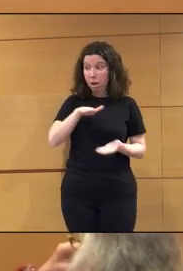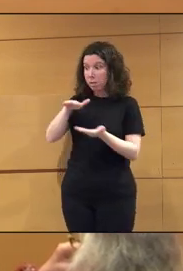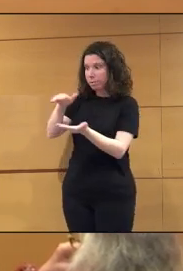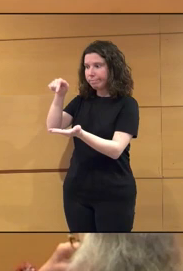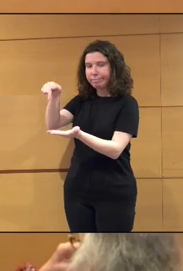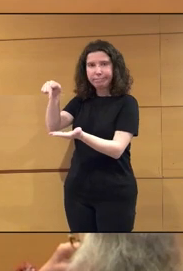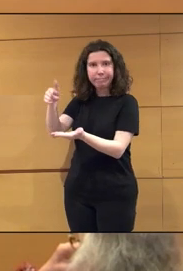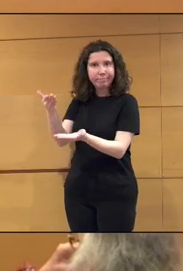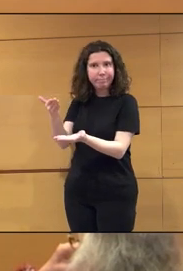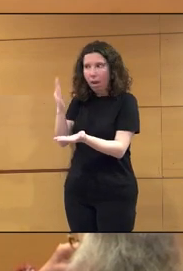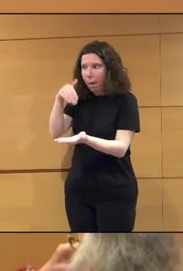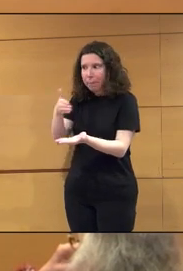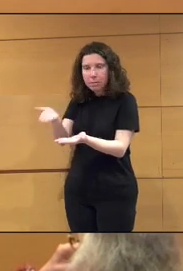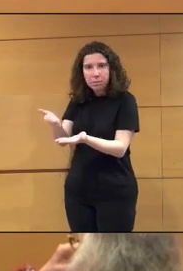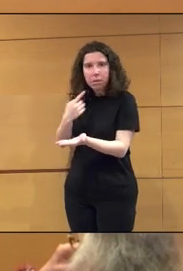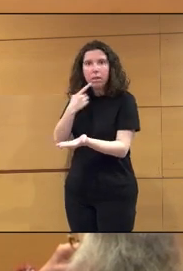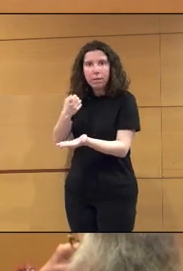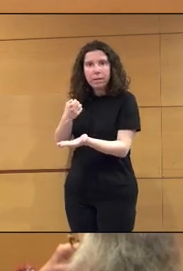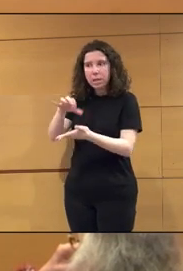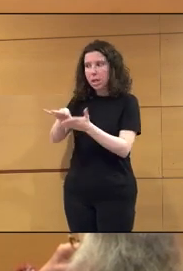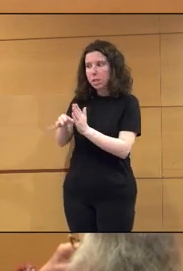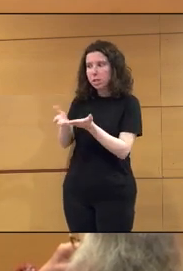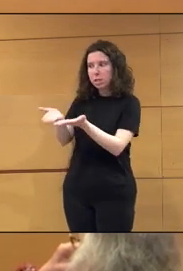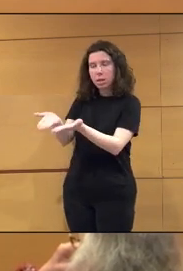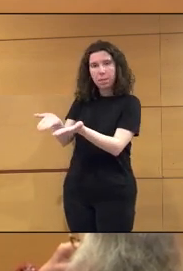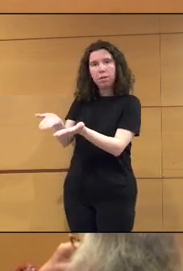difícil fer sistemes que siguin